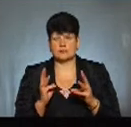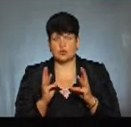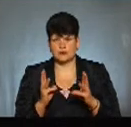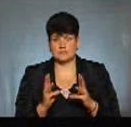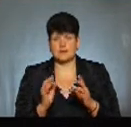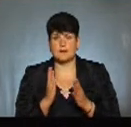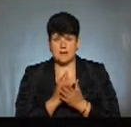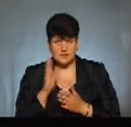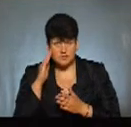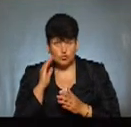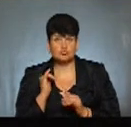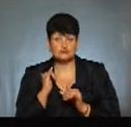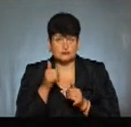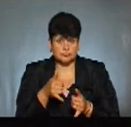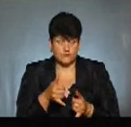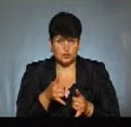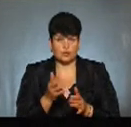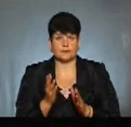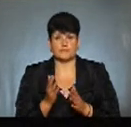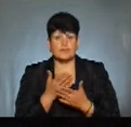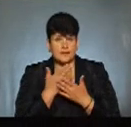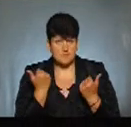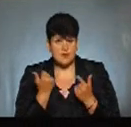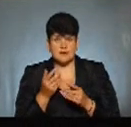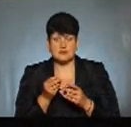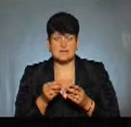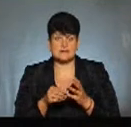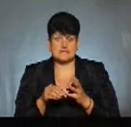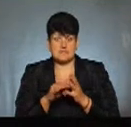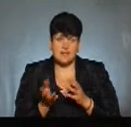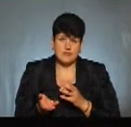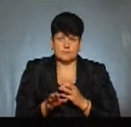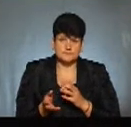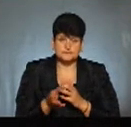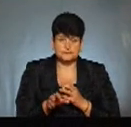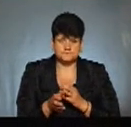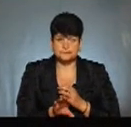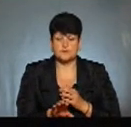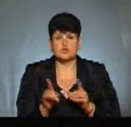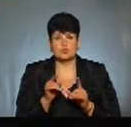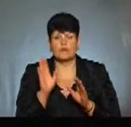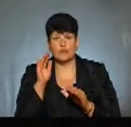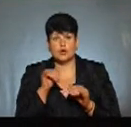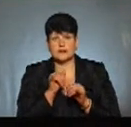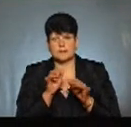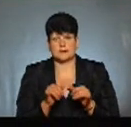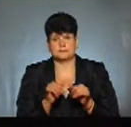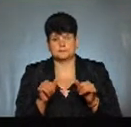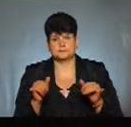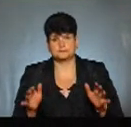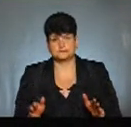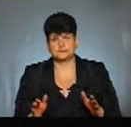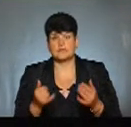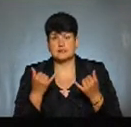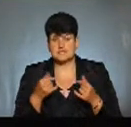залийте водою. Не маєте, прикидайте землею, піском, просто прикопайте для того, щоб вогонь не міг розповсюдитися. Ну,